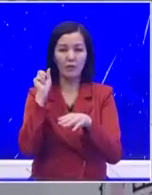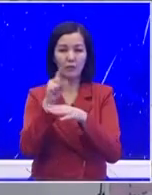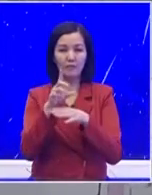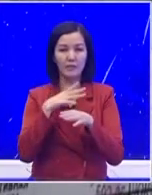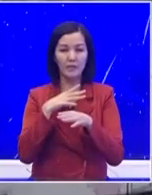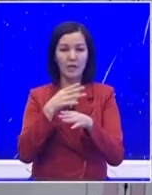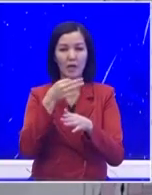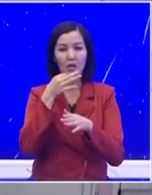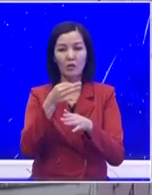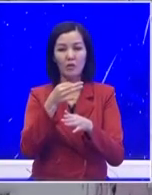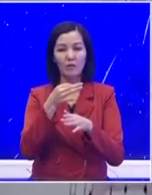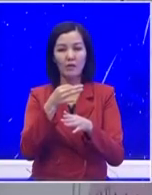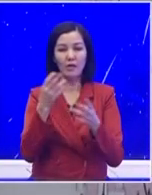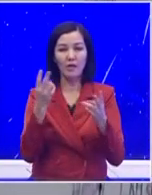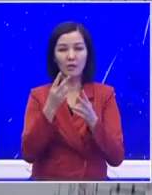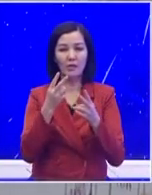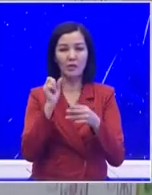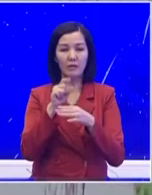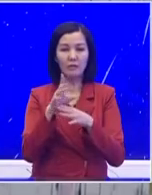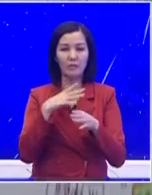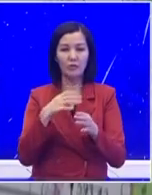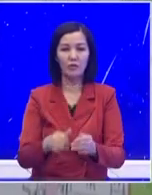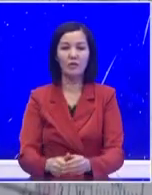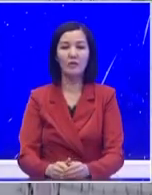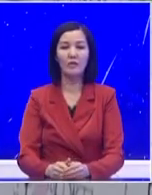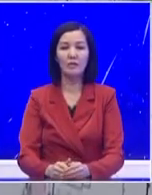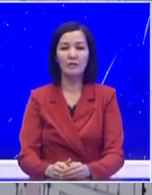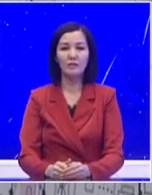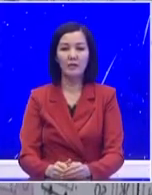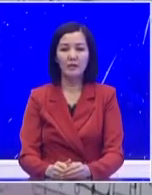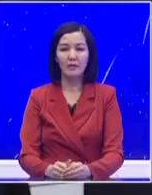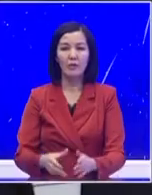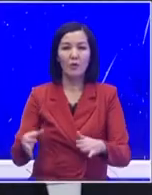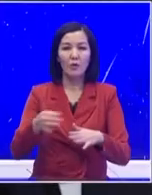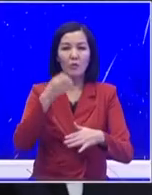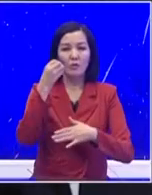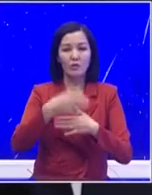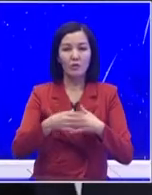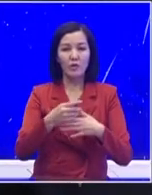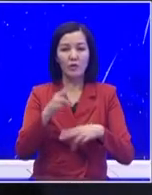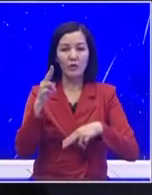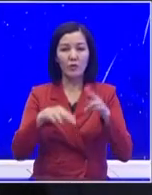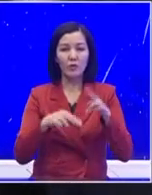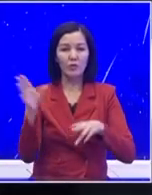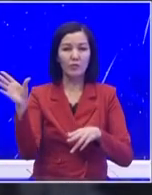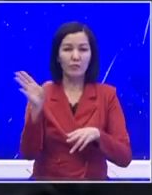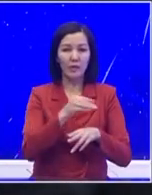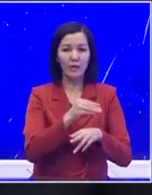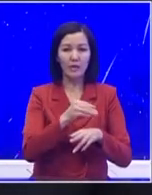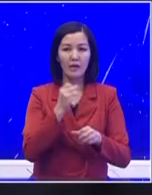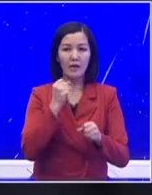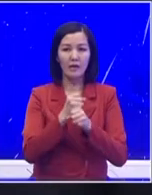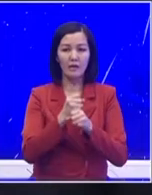міндеттеді. Жауаптыларға тиісті тапсырмалар жүктеді. Параллельно строить школу. Облыс орталығындағы құрылыстардың барлығын